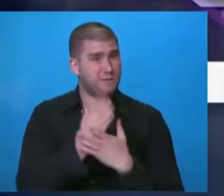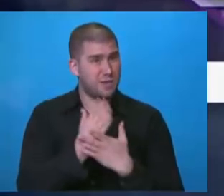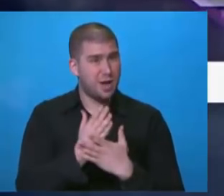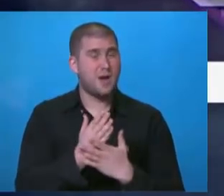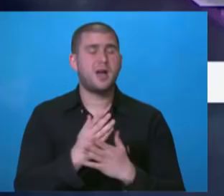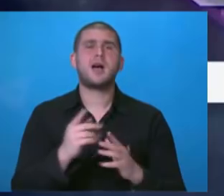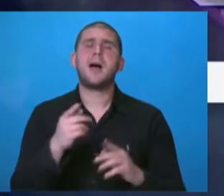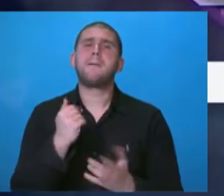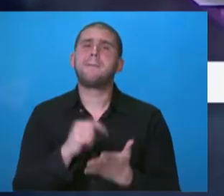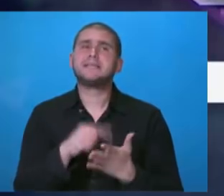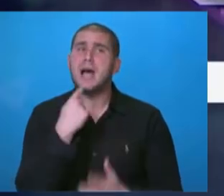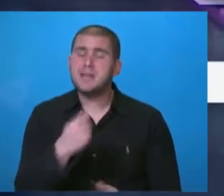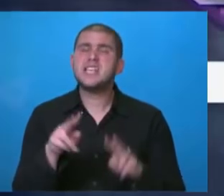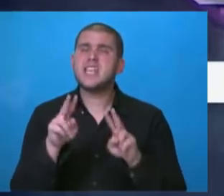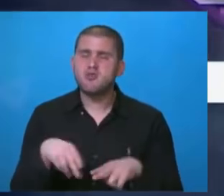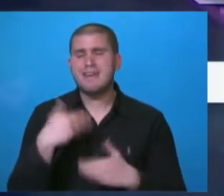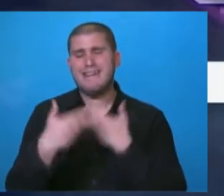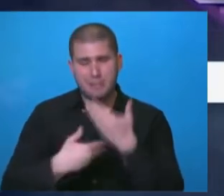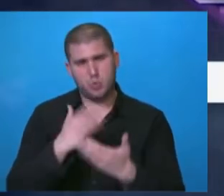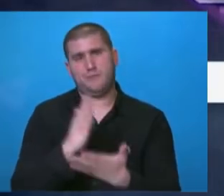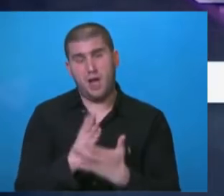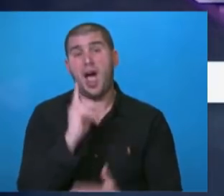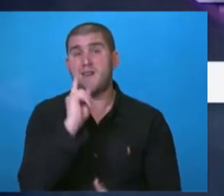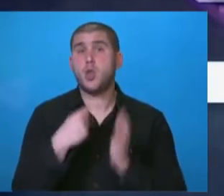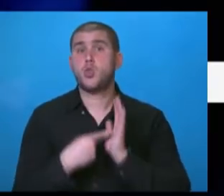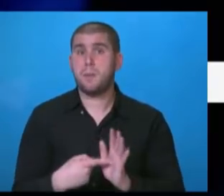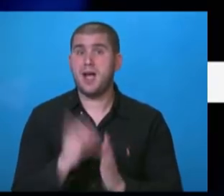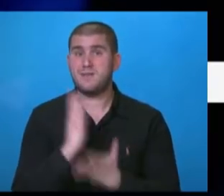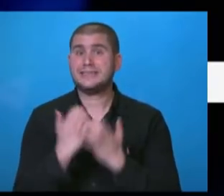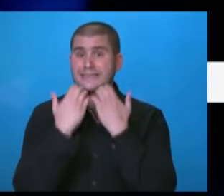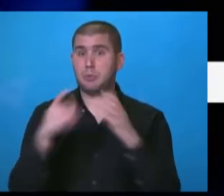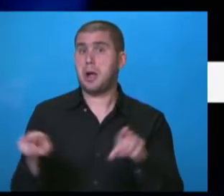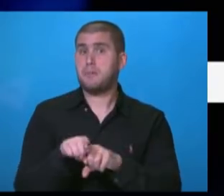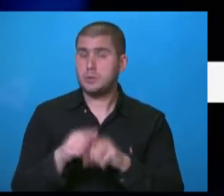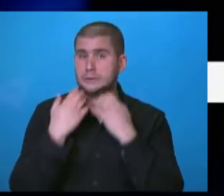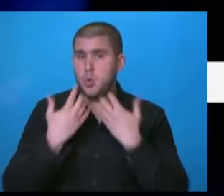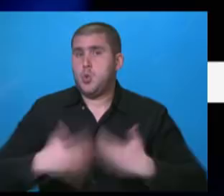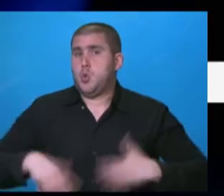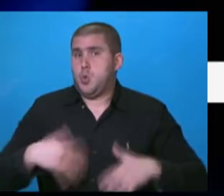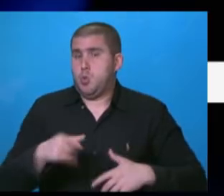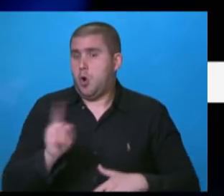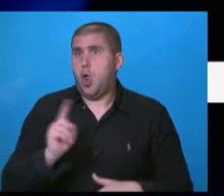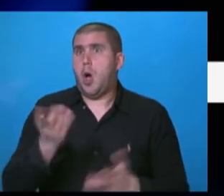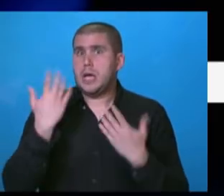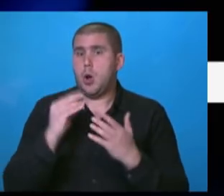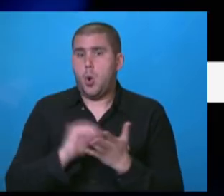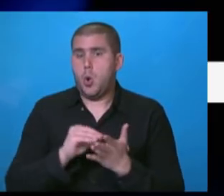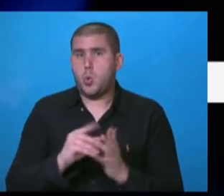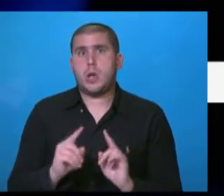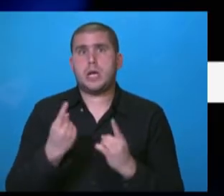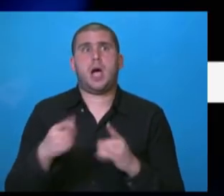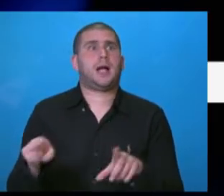אז לכן אמרתי, okay. יש התקדמות, אבל למשל כשזה מגיע לסיפור כזה, שהוא סיפור שלא היה עדיין ברמה